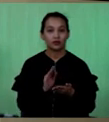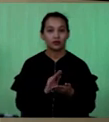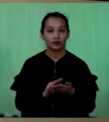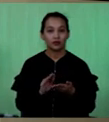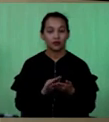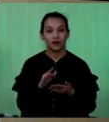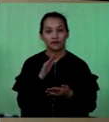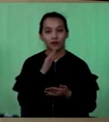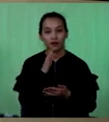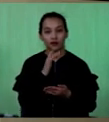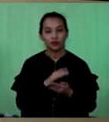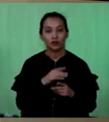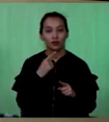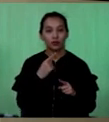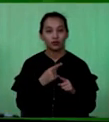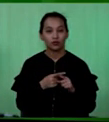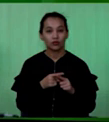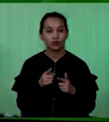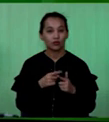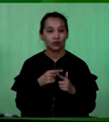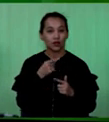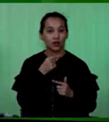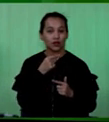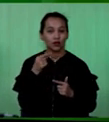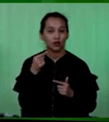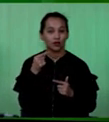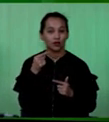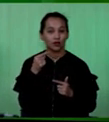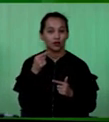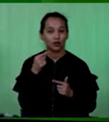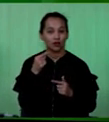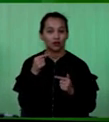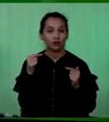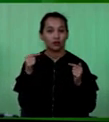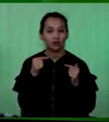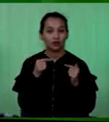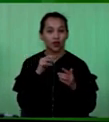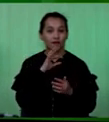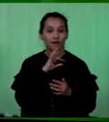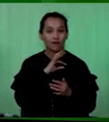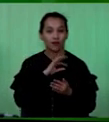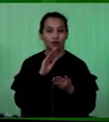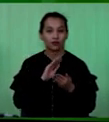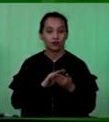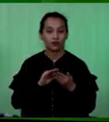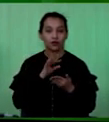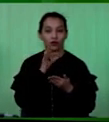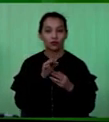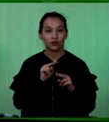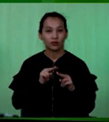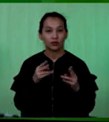yozayotganda qo'shish yoki ayirish amallarini mosini qo'yib yozing. Natija teng bo'lishi